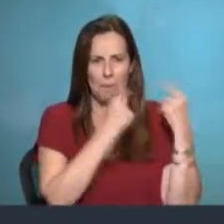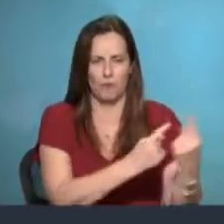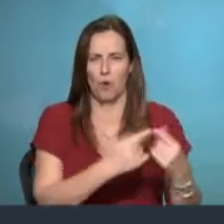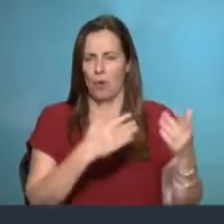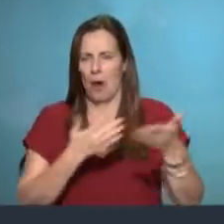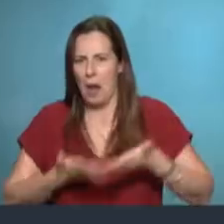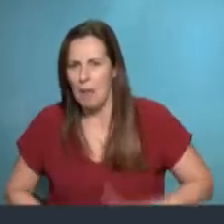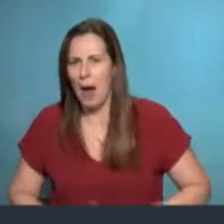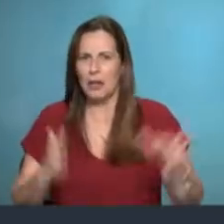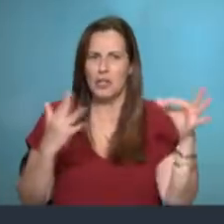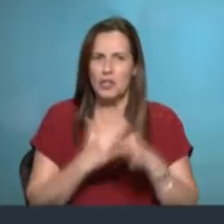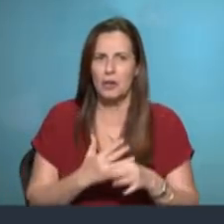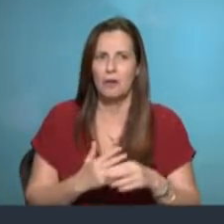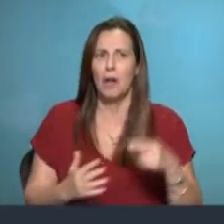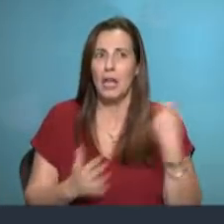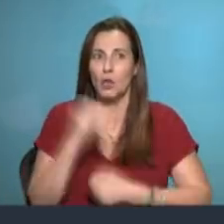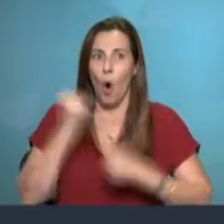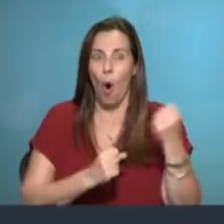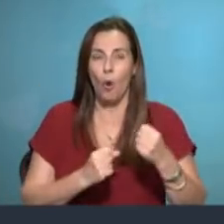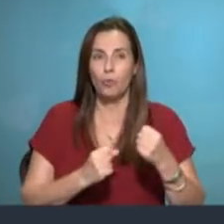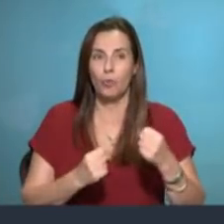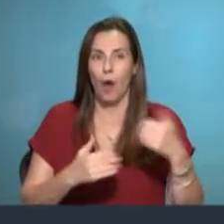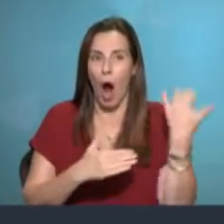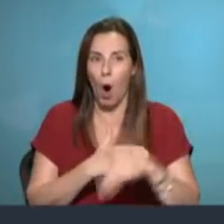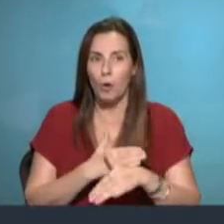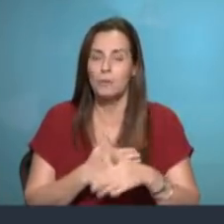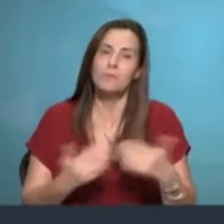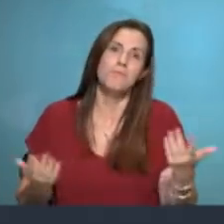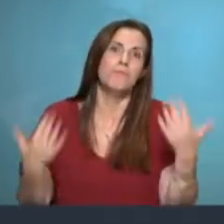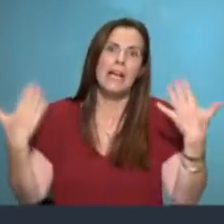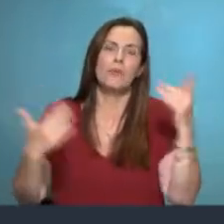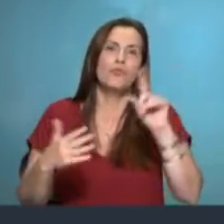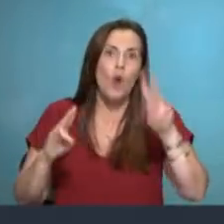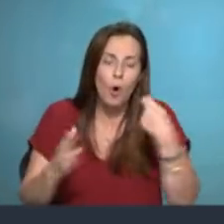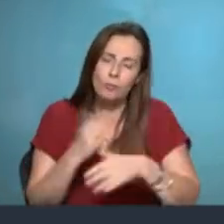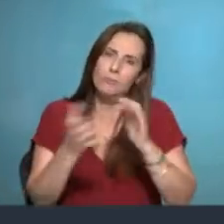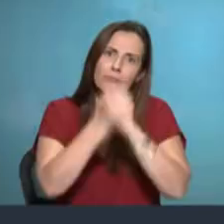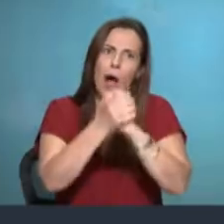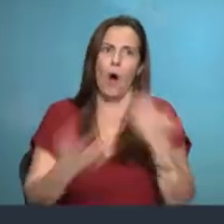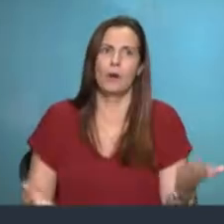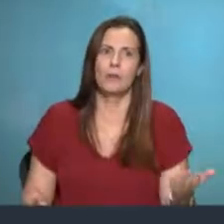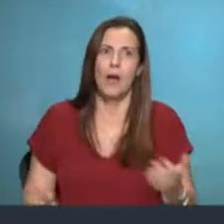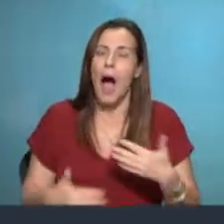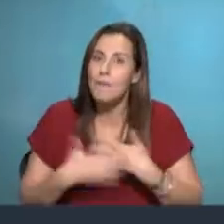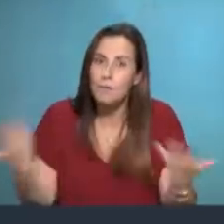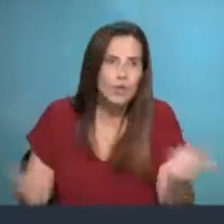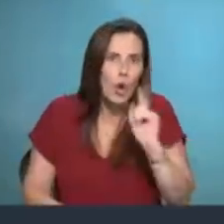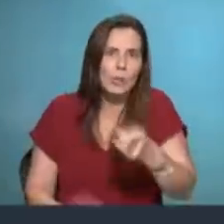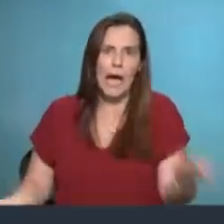לו ולאשתו. נשתר סיירה, אחר מודל, מיליון סחה ועצי. אלי מנמלו יתנהלו. אלי ממש